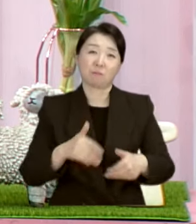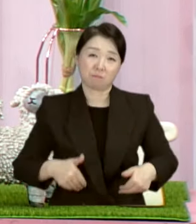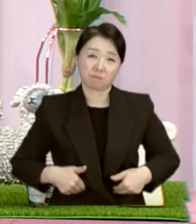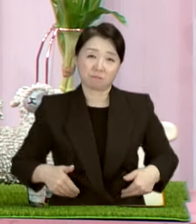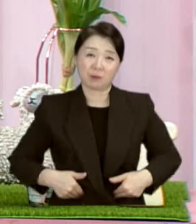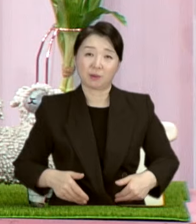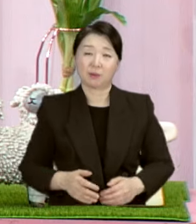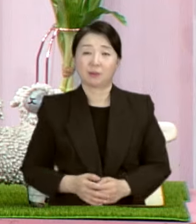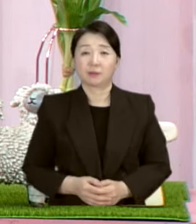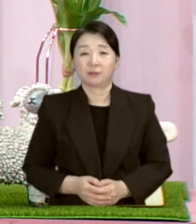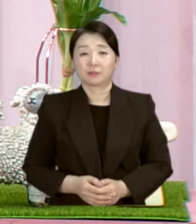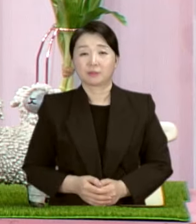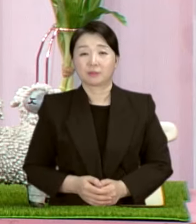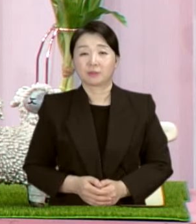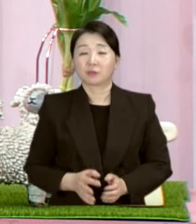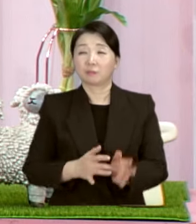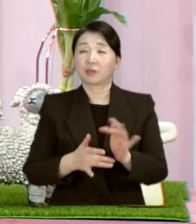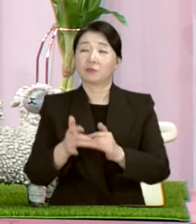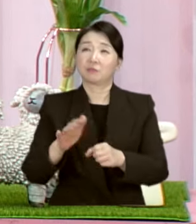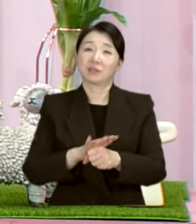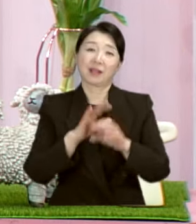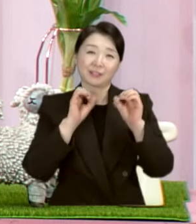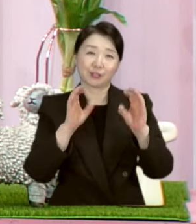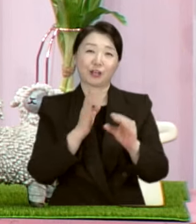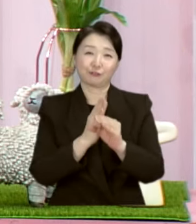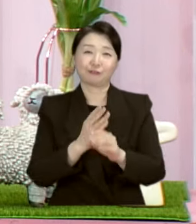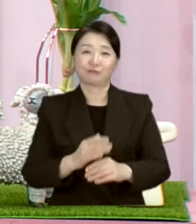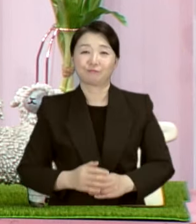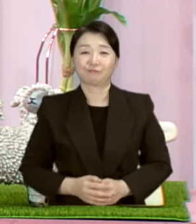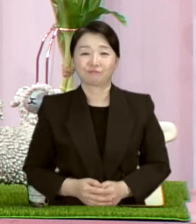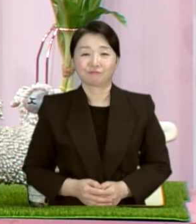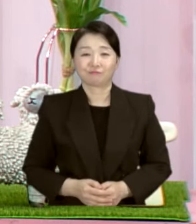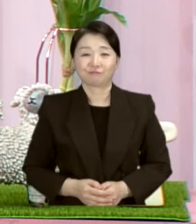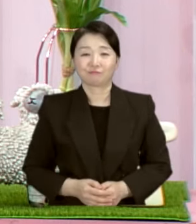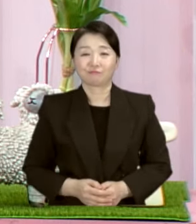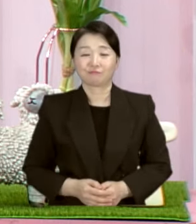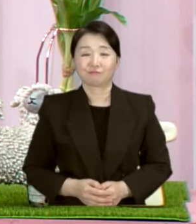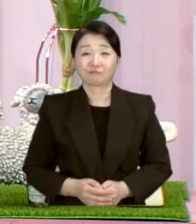필요하거든요. 그래서 예수님의 사랑을 전하고 있습니다. 그렇구나.